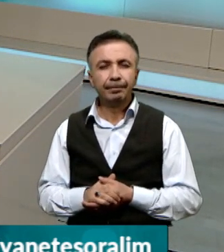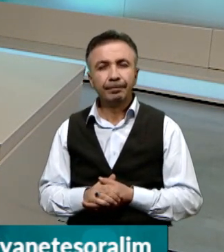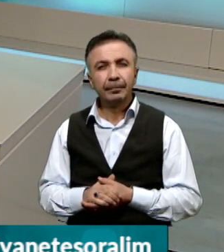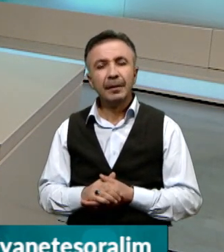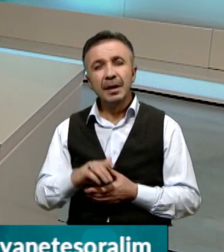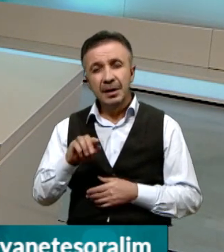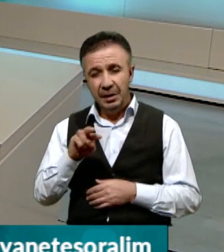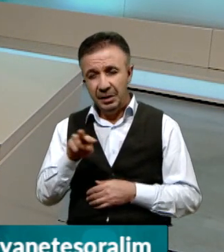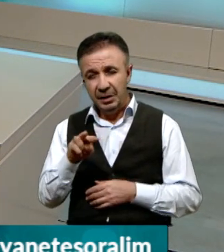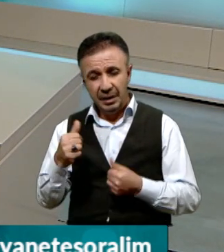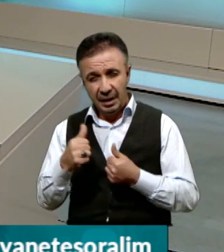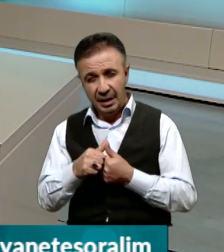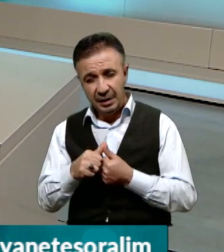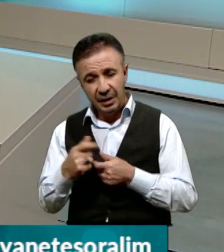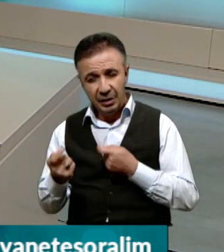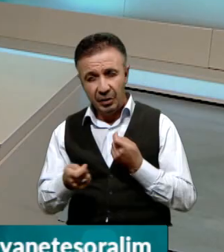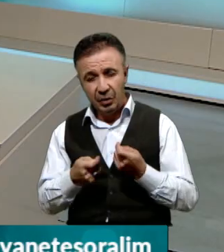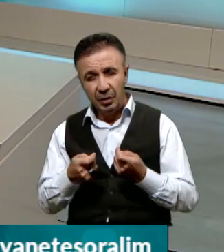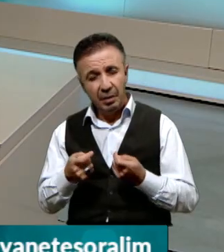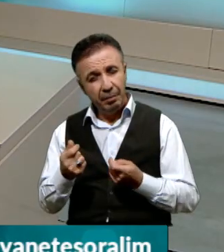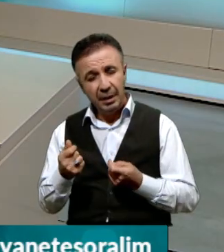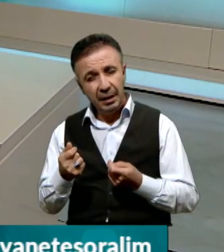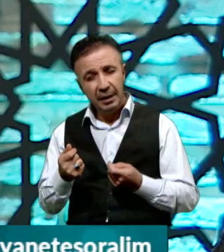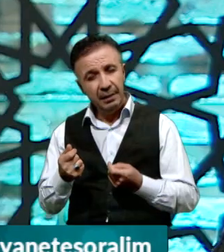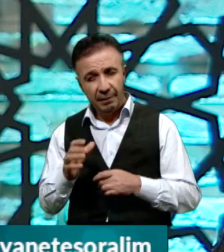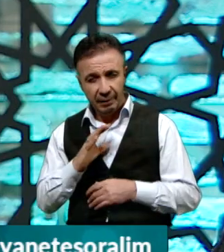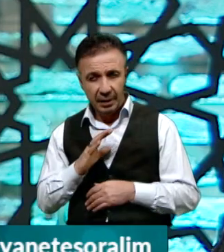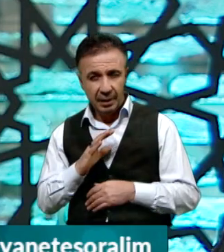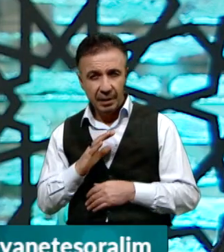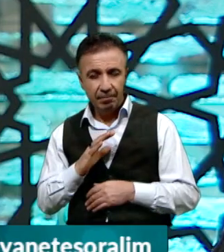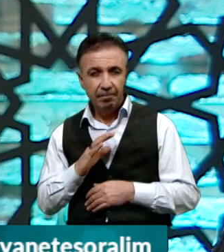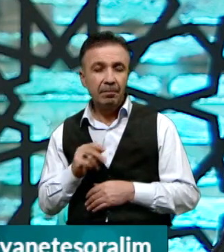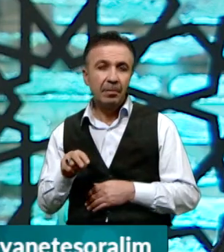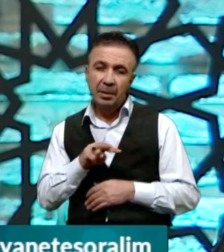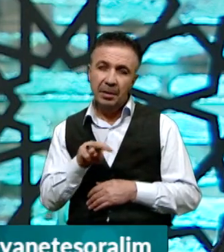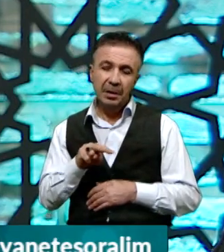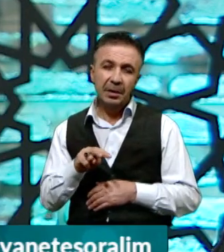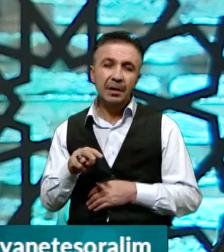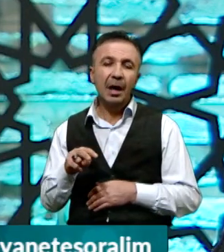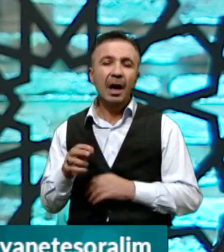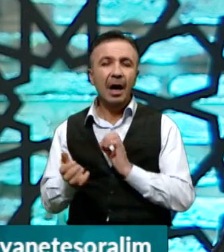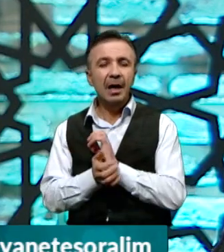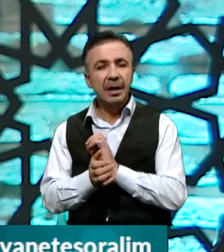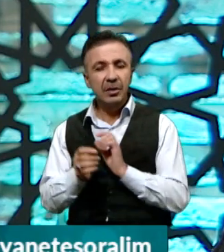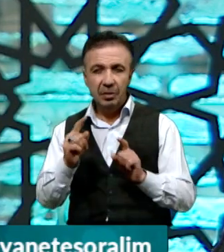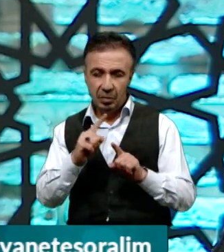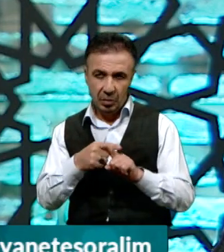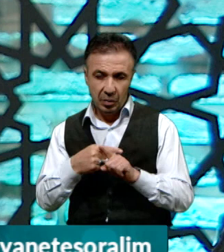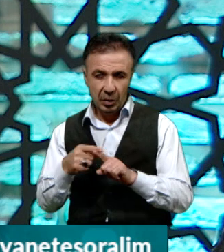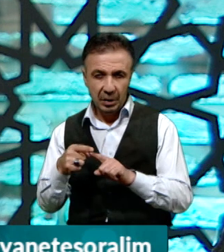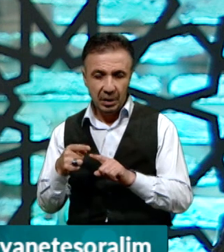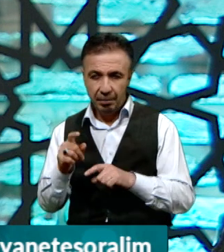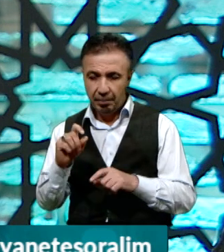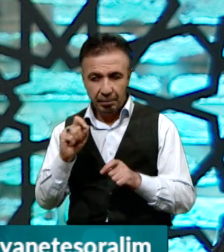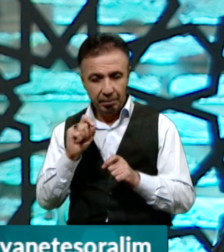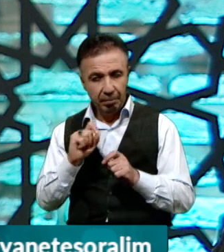eşleri çalışıyor. İkisinin de maddi durumları hamdolsun iyi. İkisinin de aile bütçeleri ortak.